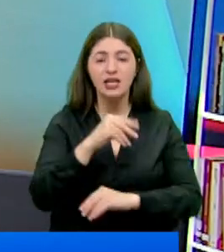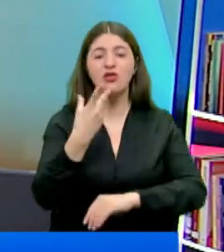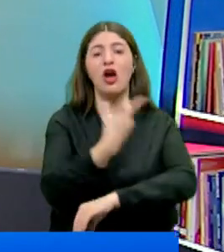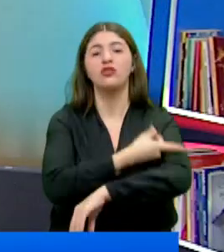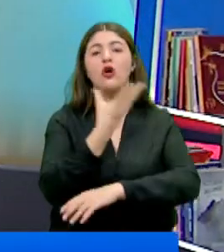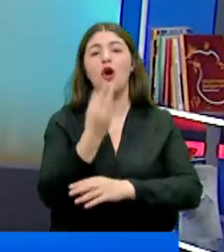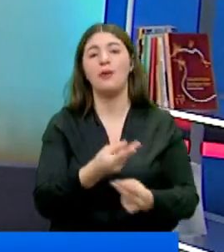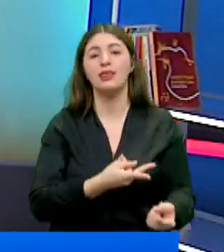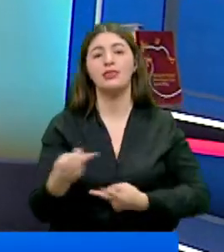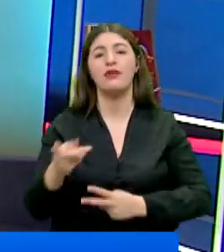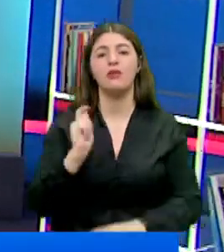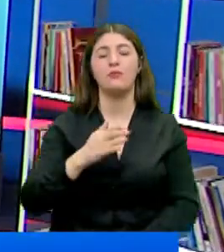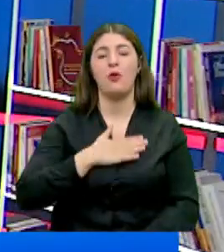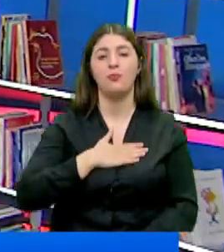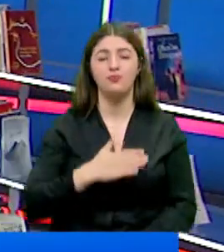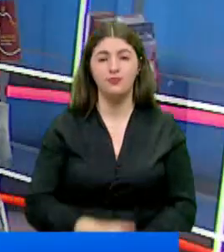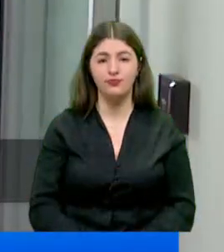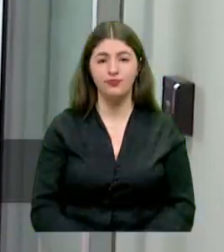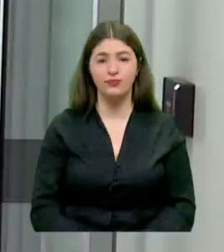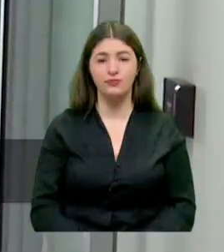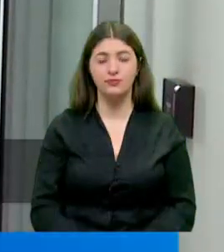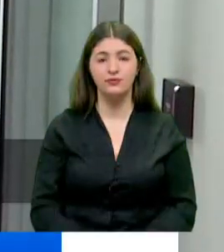aşağı olmaya davet ediyorum